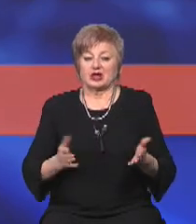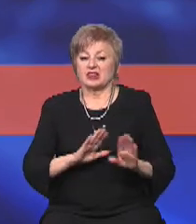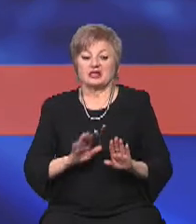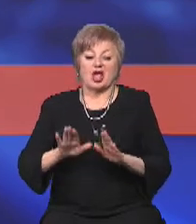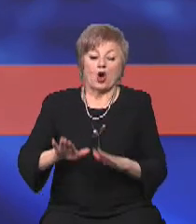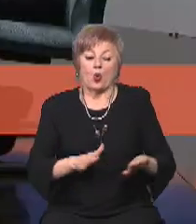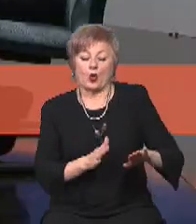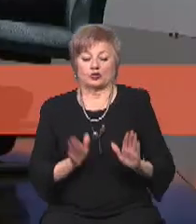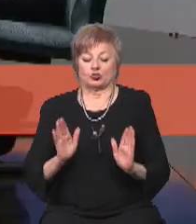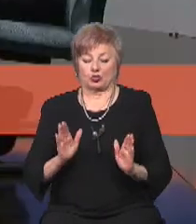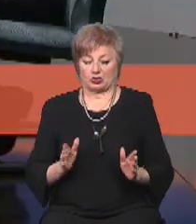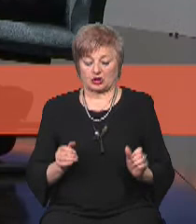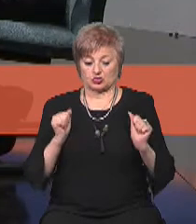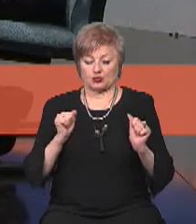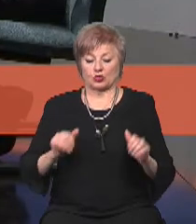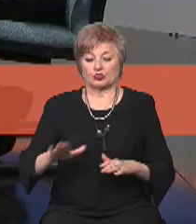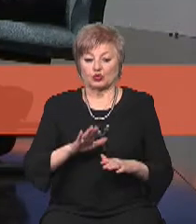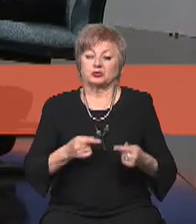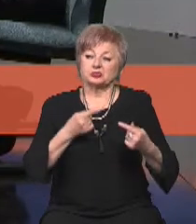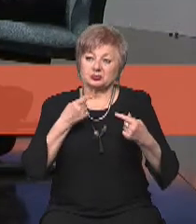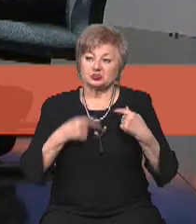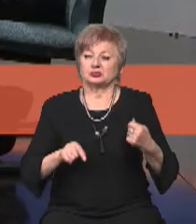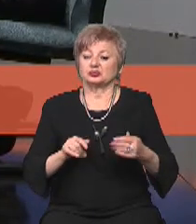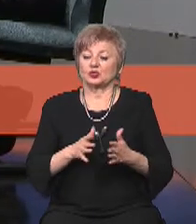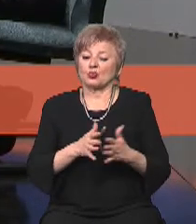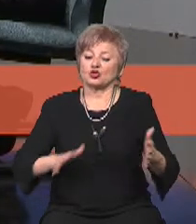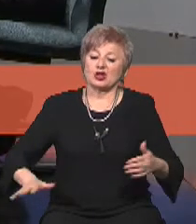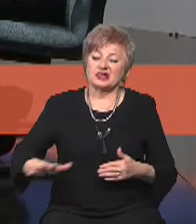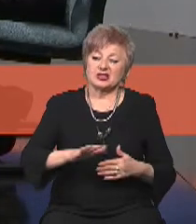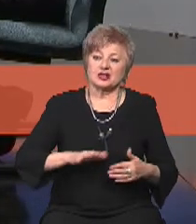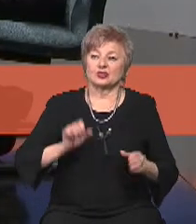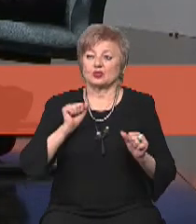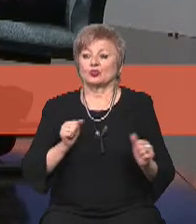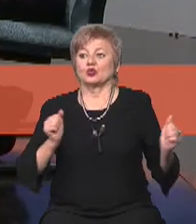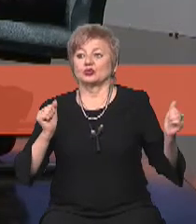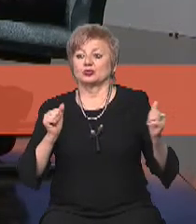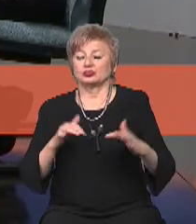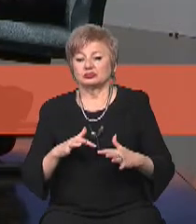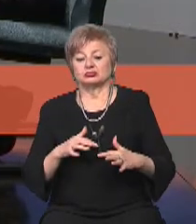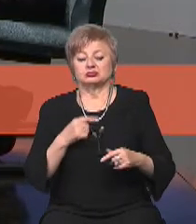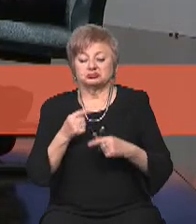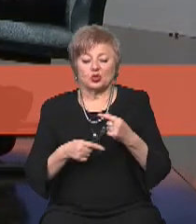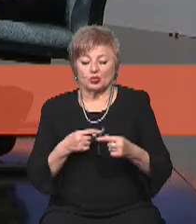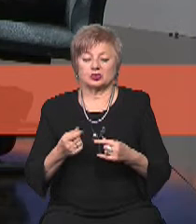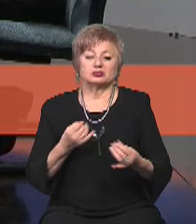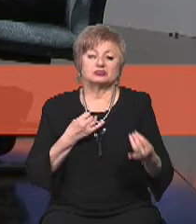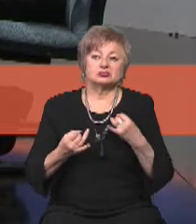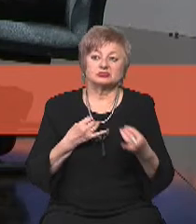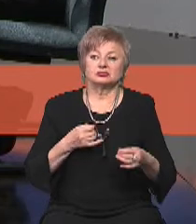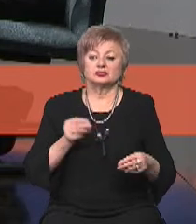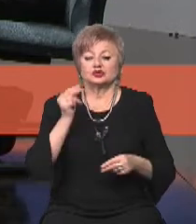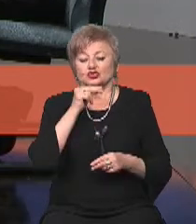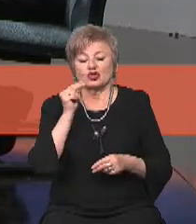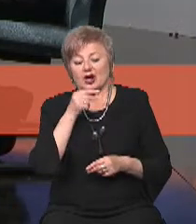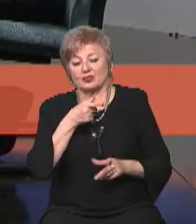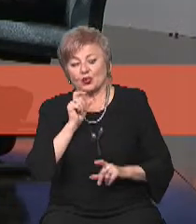спортивні майданчики. Це цілі території, на яких можуть зібратися різні покоління. І навіть просто попити